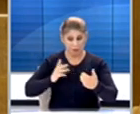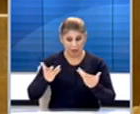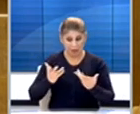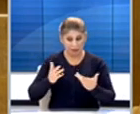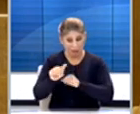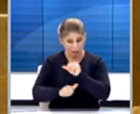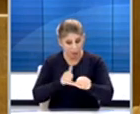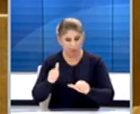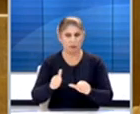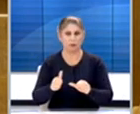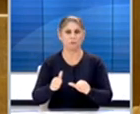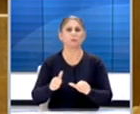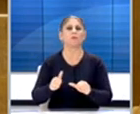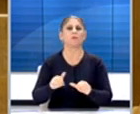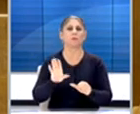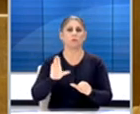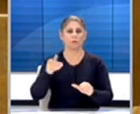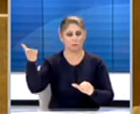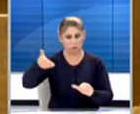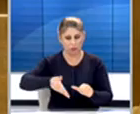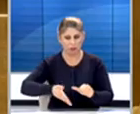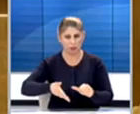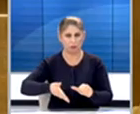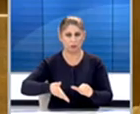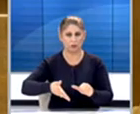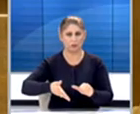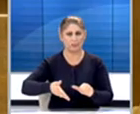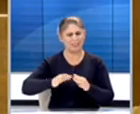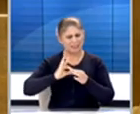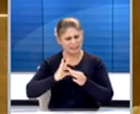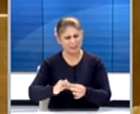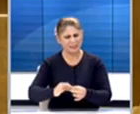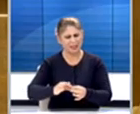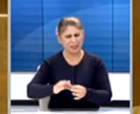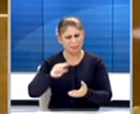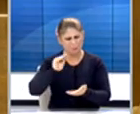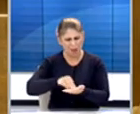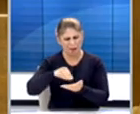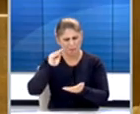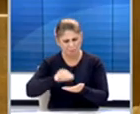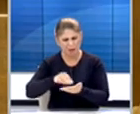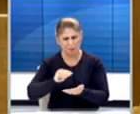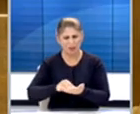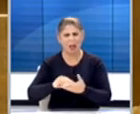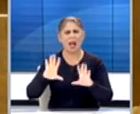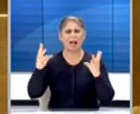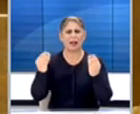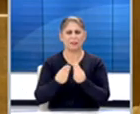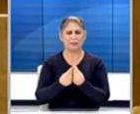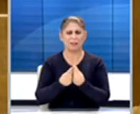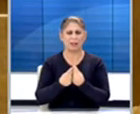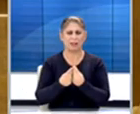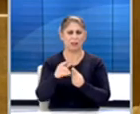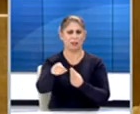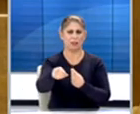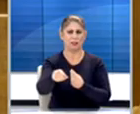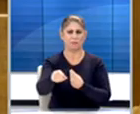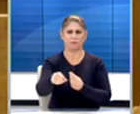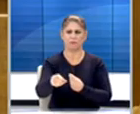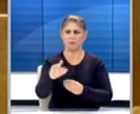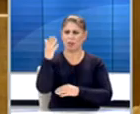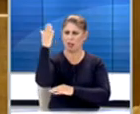στροφή. Και εκεί που έρχονται τα αλλεπάλληλα κρούσματα, οι ακατάλληλοι σταθμάρχες δεν κατεβάζουν τις μπάρες